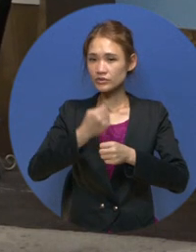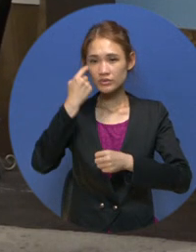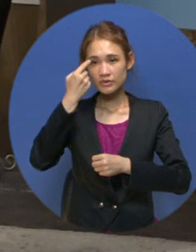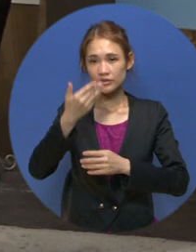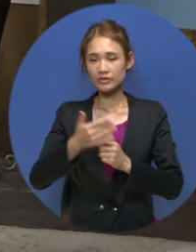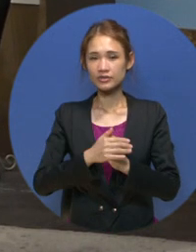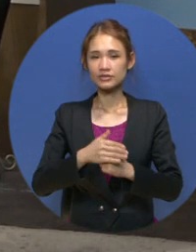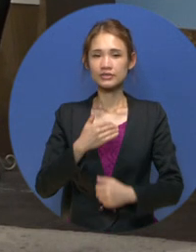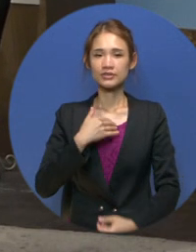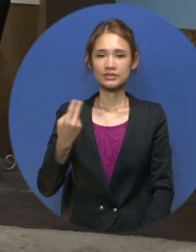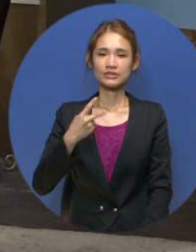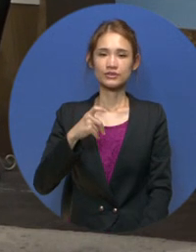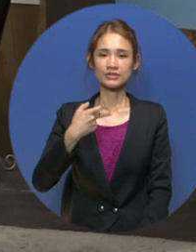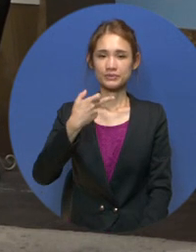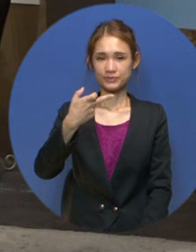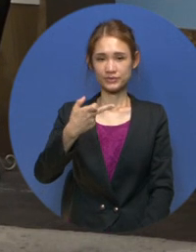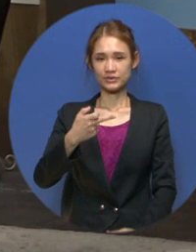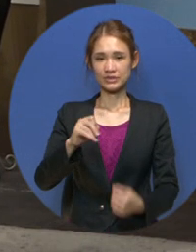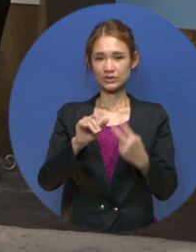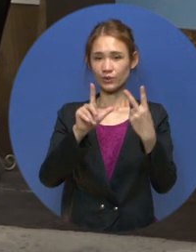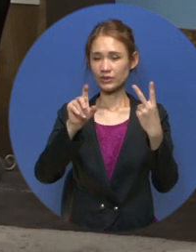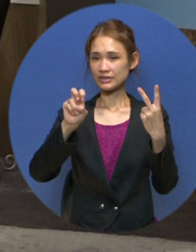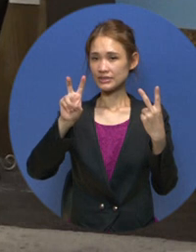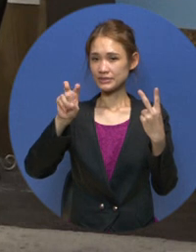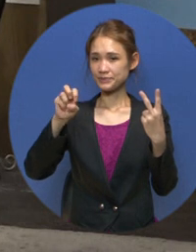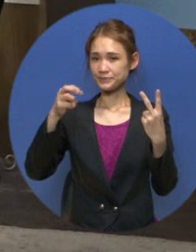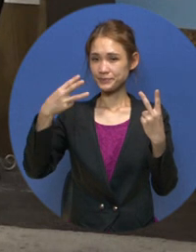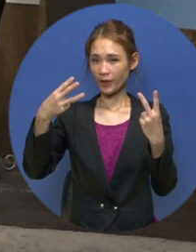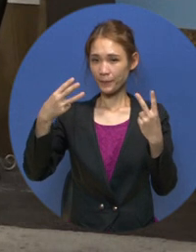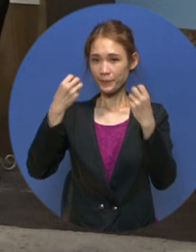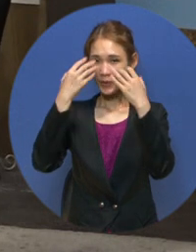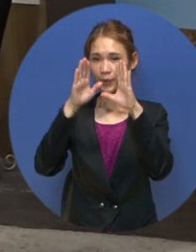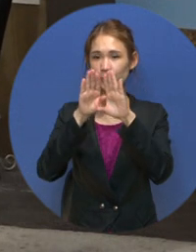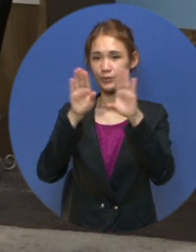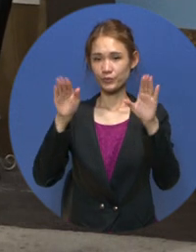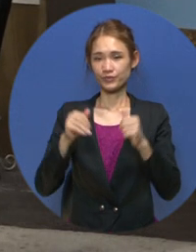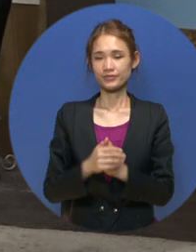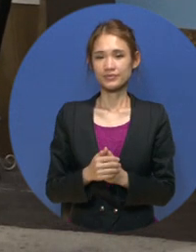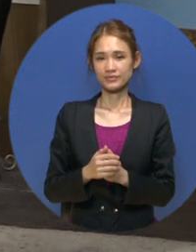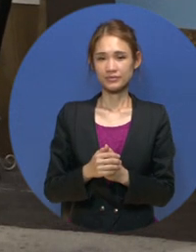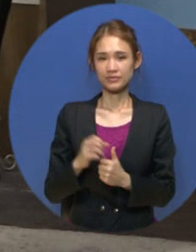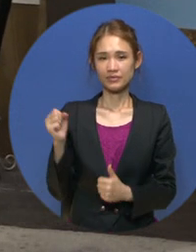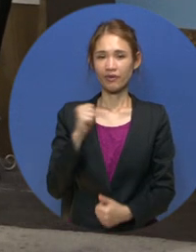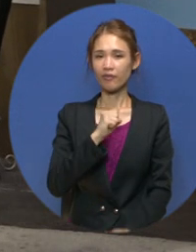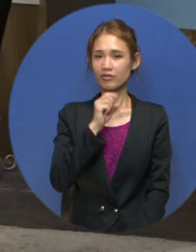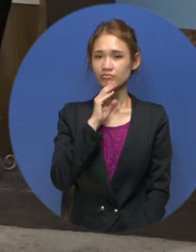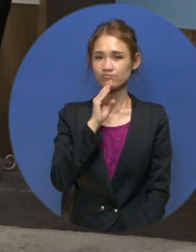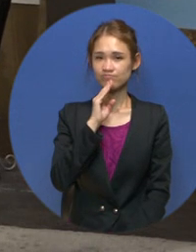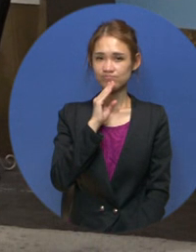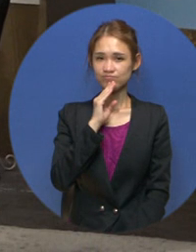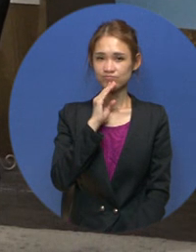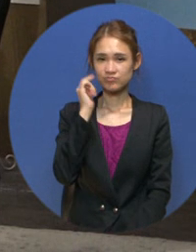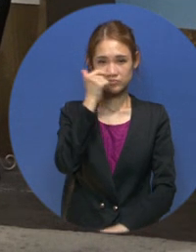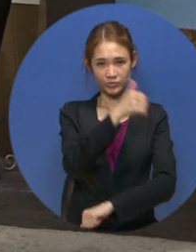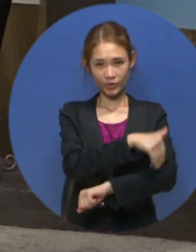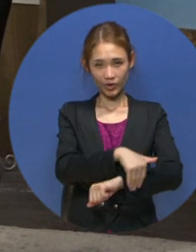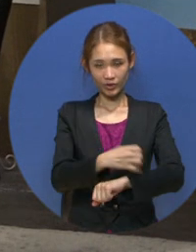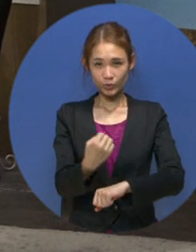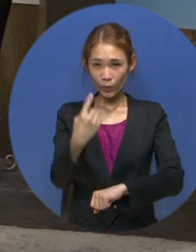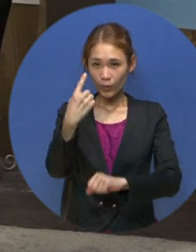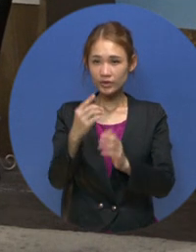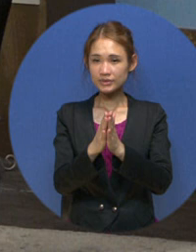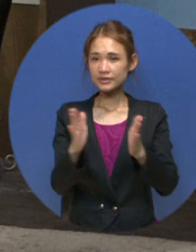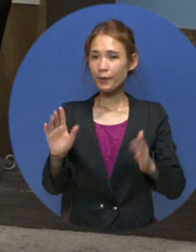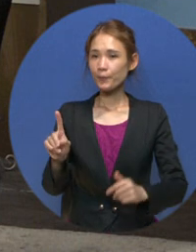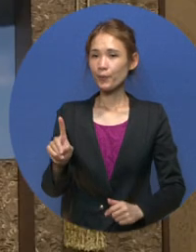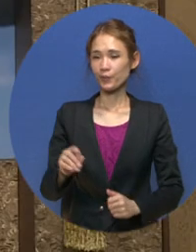저희가 2017년 1월, 2월 23일 날 오픈을 했습니다. 아, 네. 어떤 계기로 처음에 시작을 하게